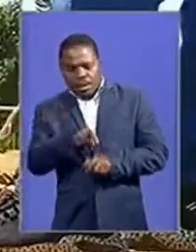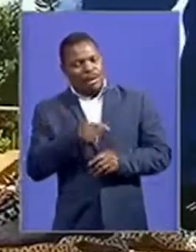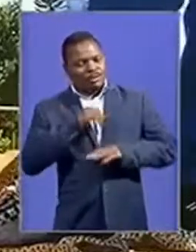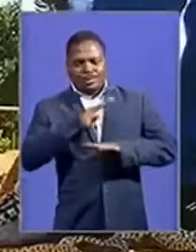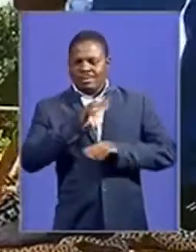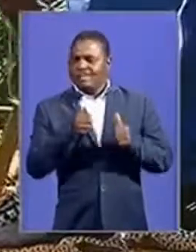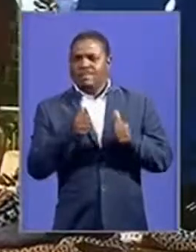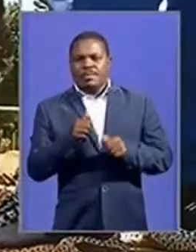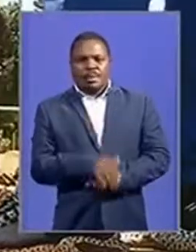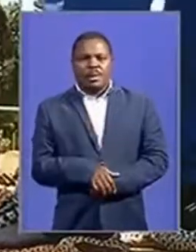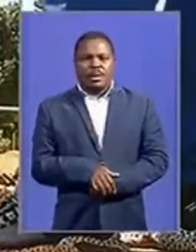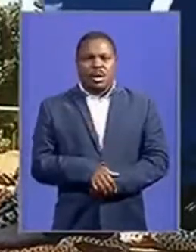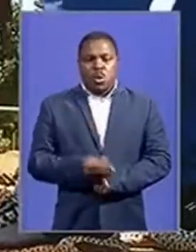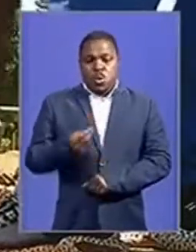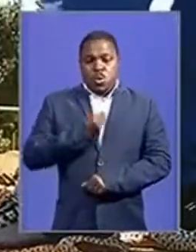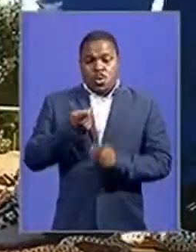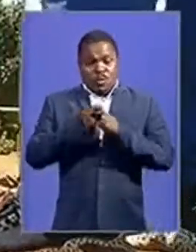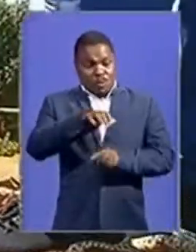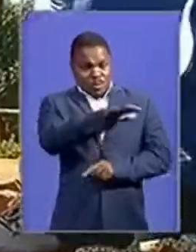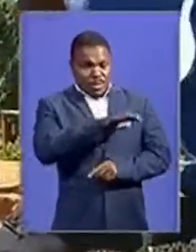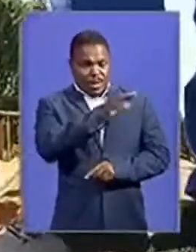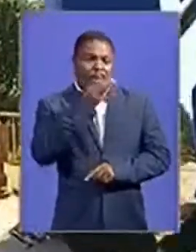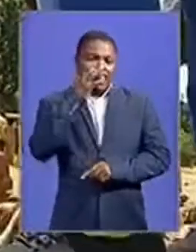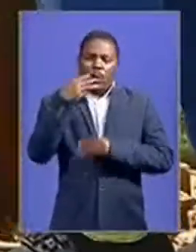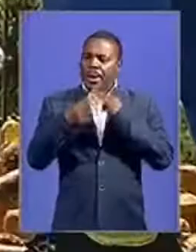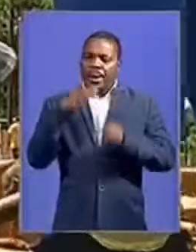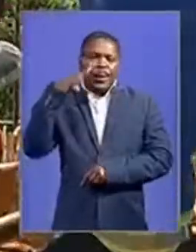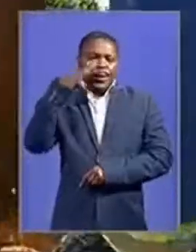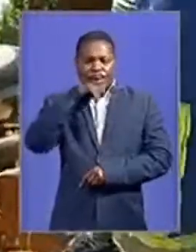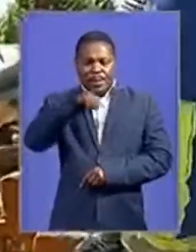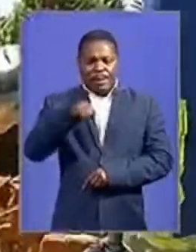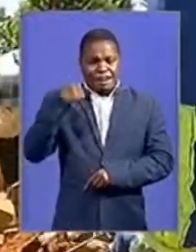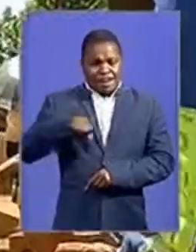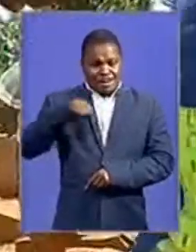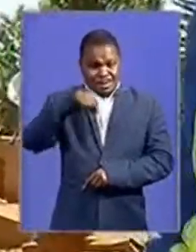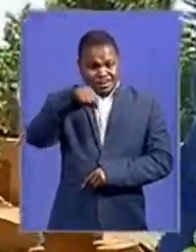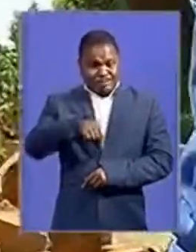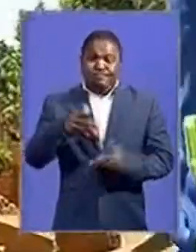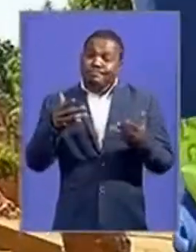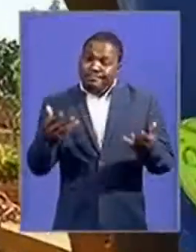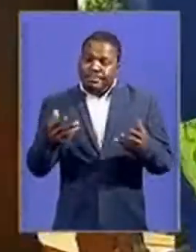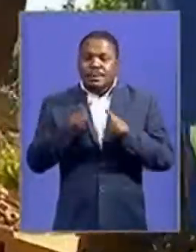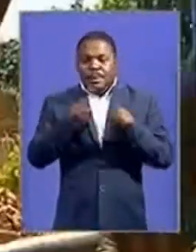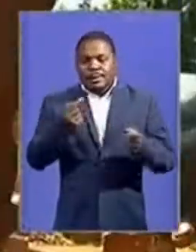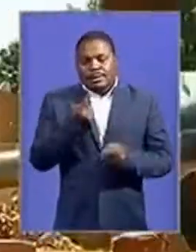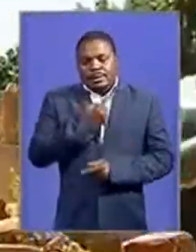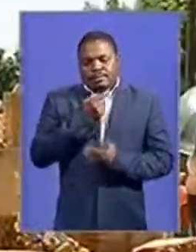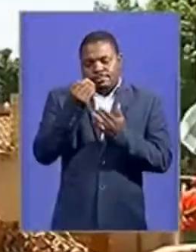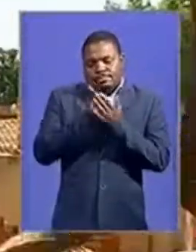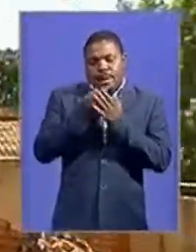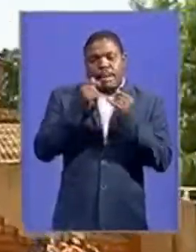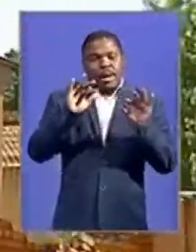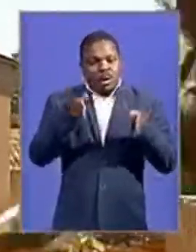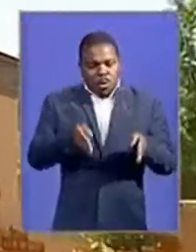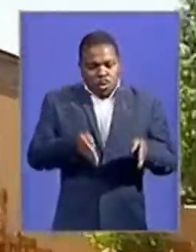paving. Baswa ba Mahwelereng ba tlile ge mešomo e se gona masepaleng wa bobona wa Mathata wa Mogalakwena ba itirela letseno ka go thiba